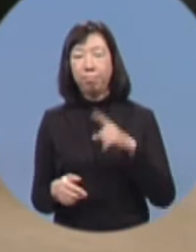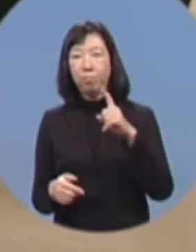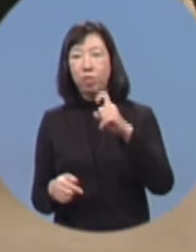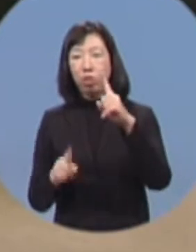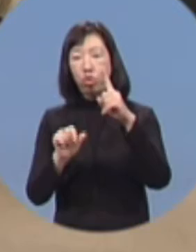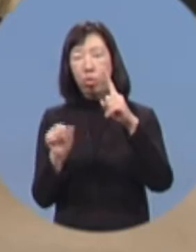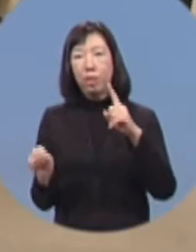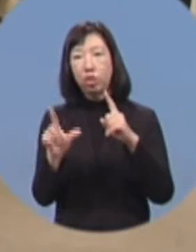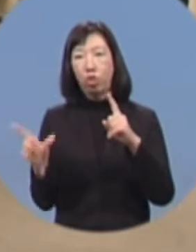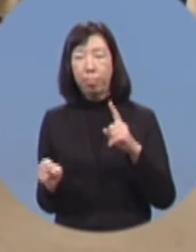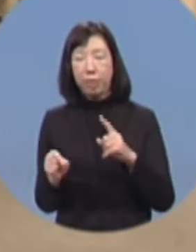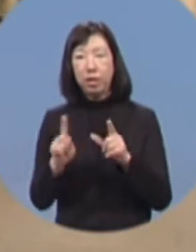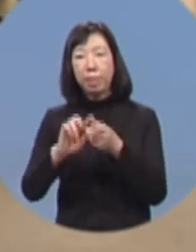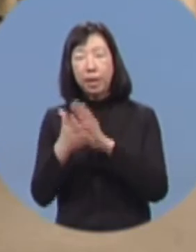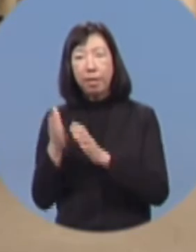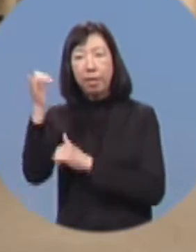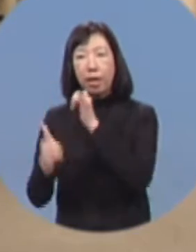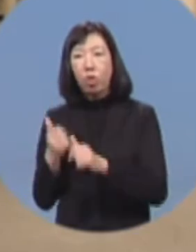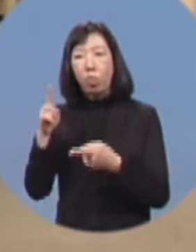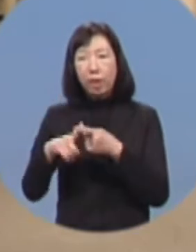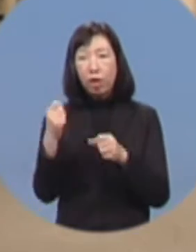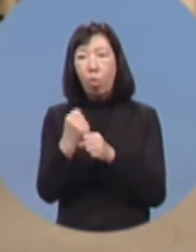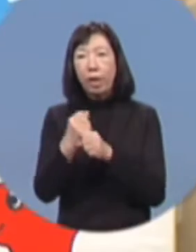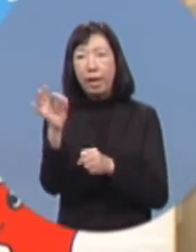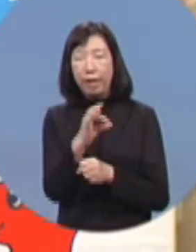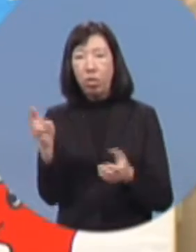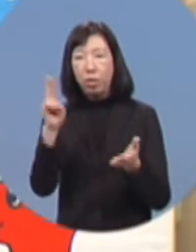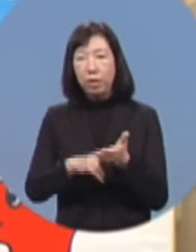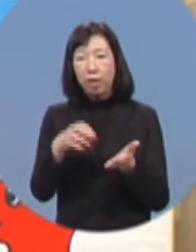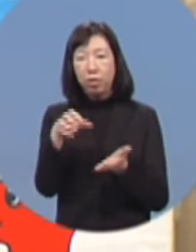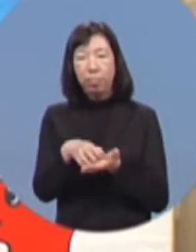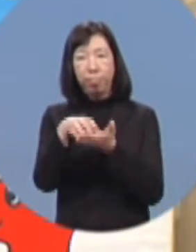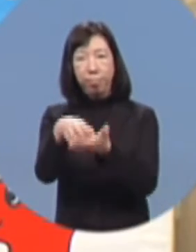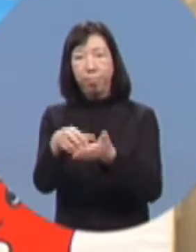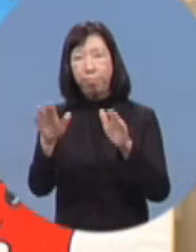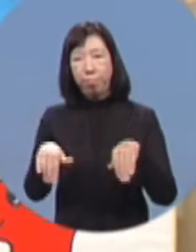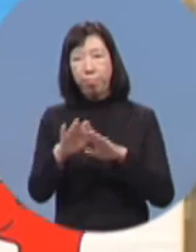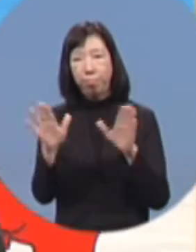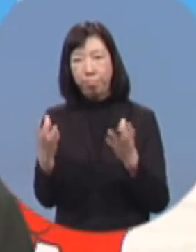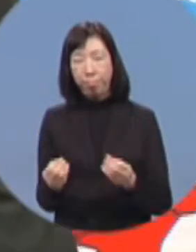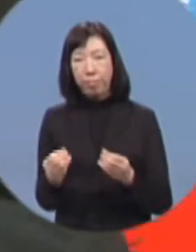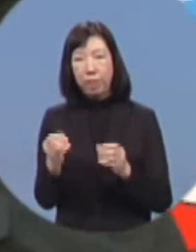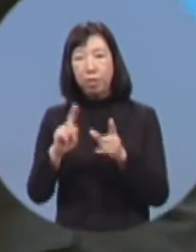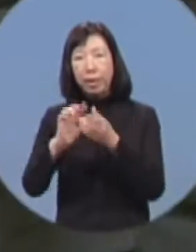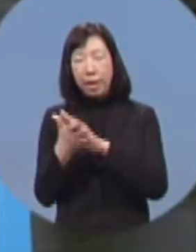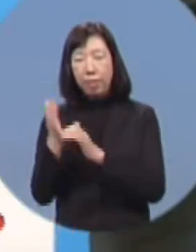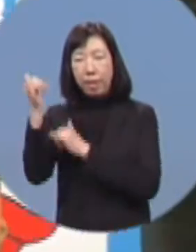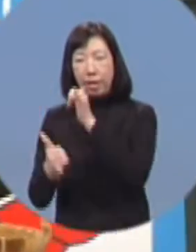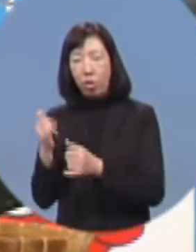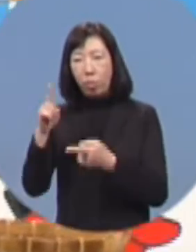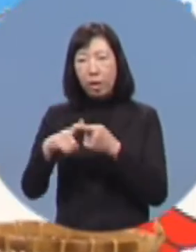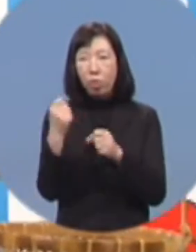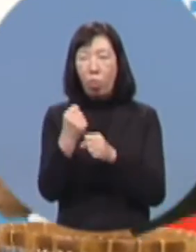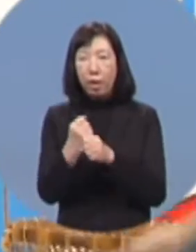15日月曜日、千葉県伝統的工芸品の指定書授与式が行われました。県では伝統的工芸